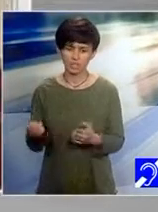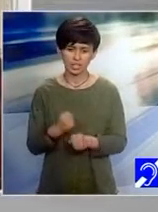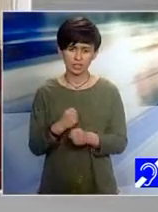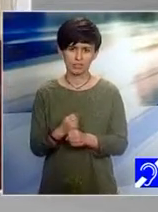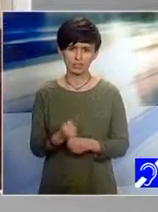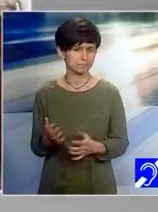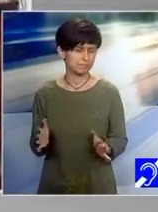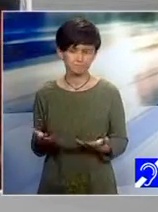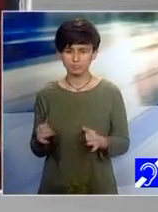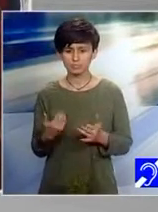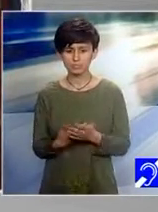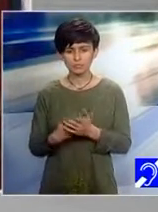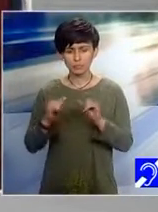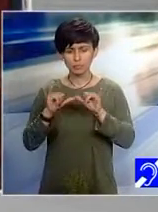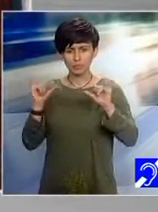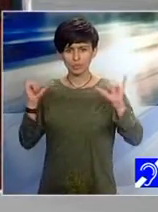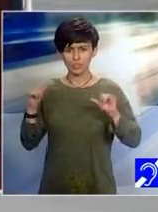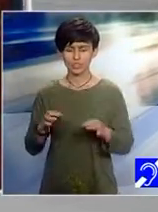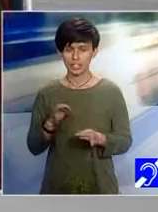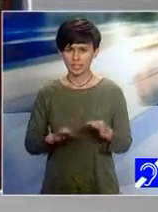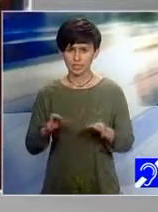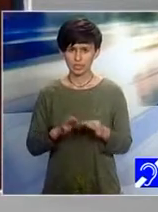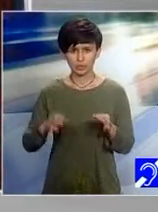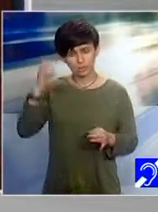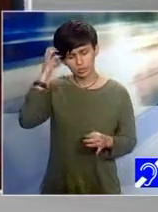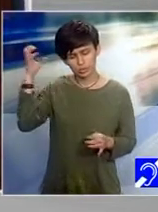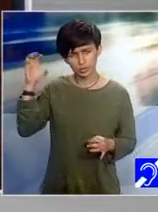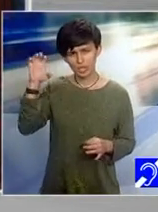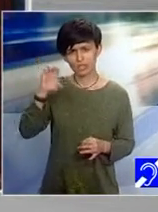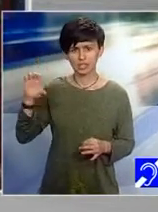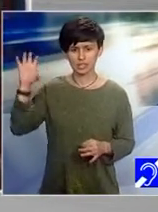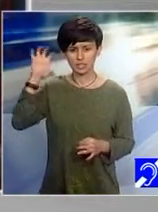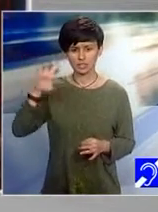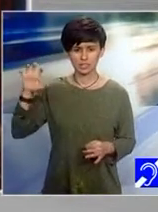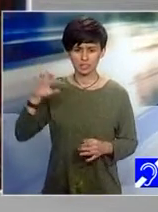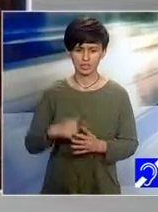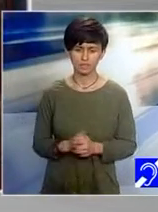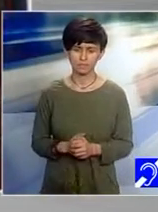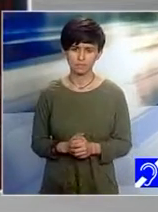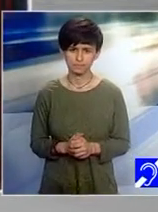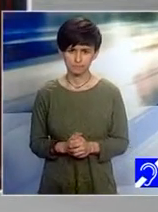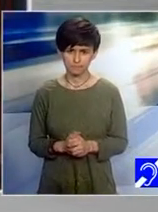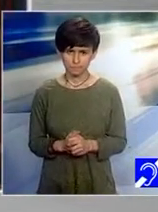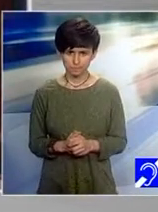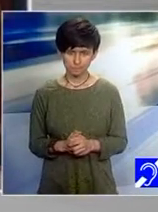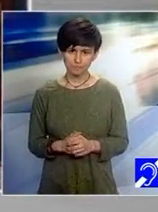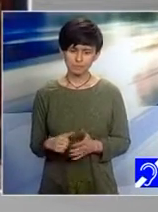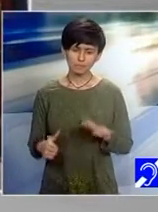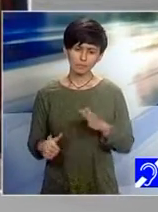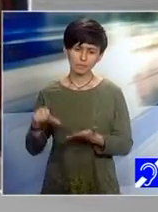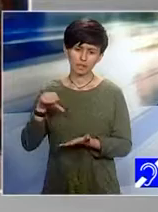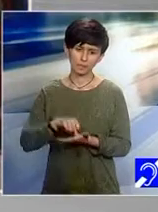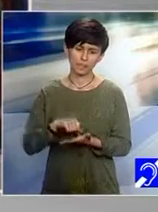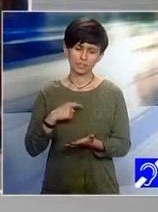dezvoltarea economică și culturală a Transilvaniei. Din păcate, centrul de covoare de la Gherla, care a